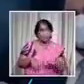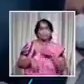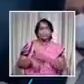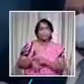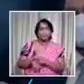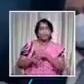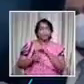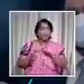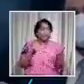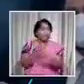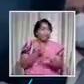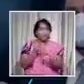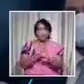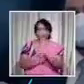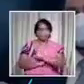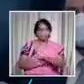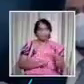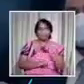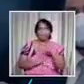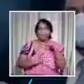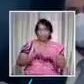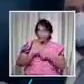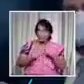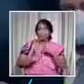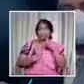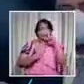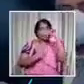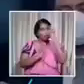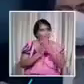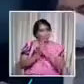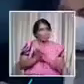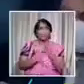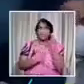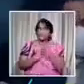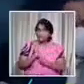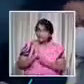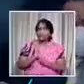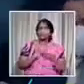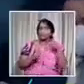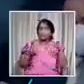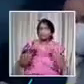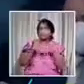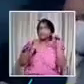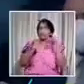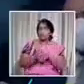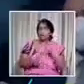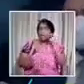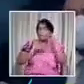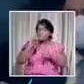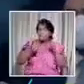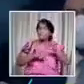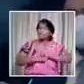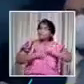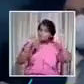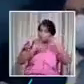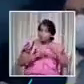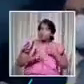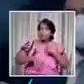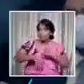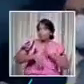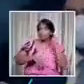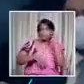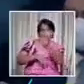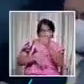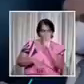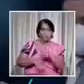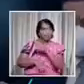මේක ප්‍රචණ්ඩත්වයකට යන්න ඉඩ දෙන්න බෑ රටේ ව්‍යවස්ථාවක් තියෙනවා නීතියක් තියෙනවා ඒ ඇතුලේ මහජනතාවගේ විරෝධයට අවස්ථාව දෙන්න දිය